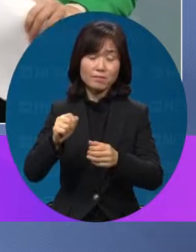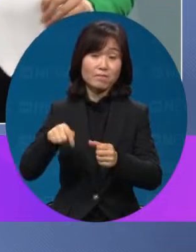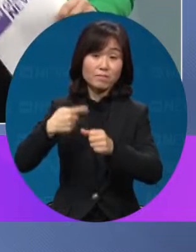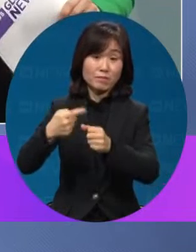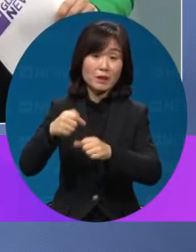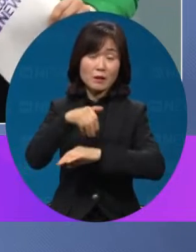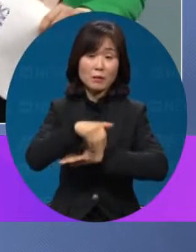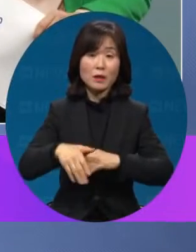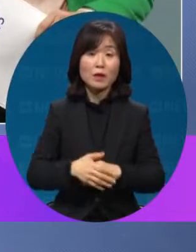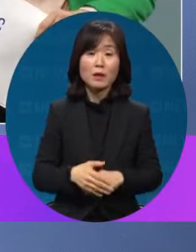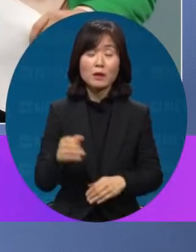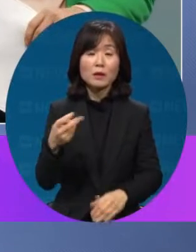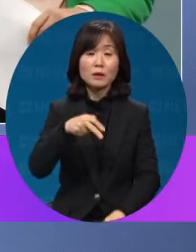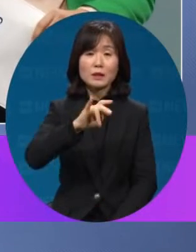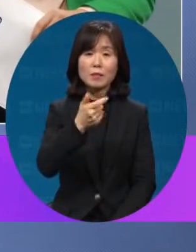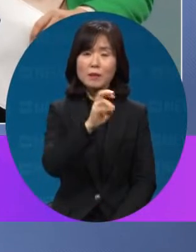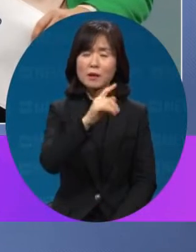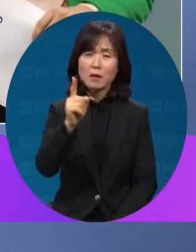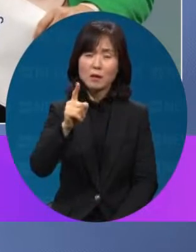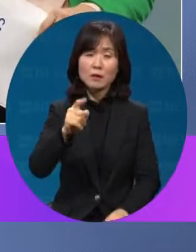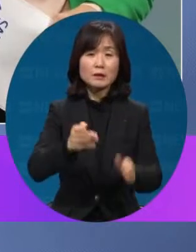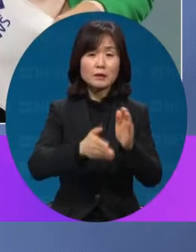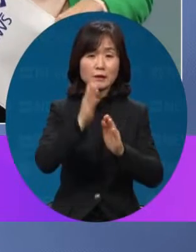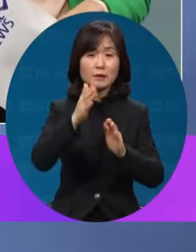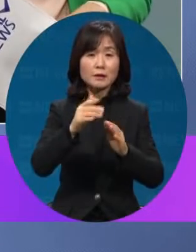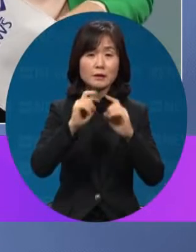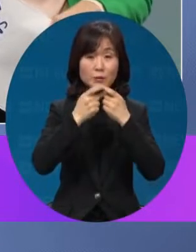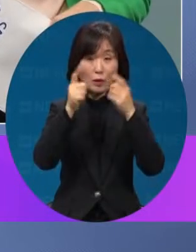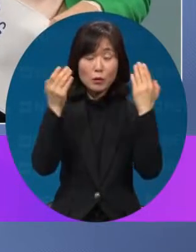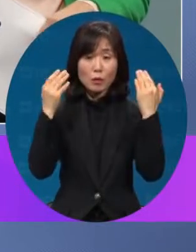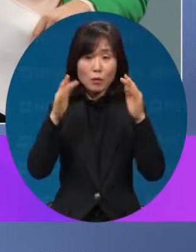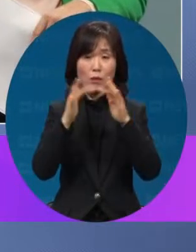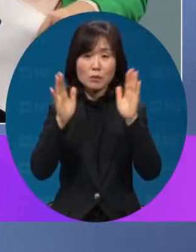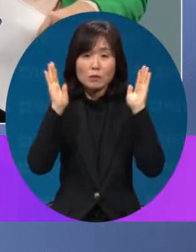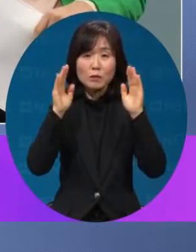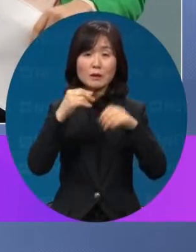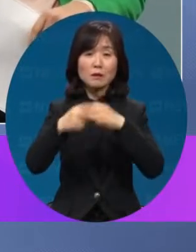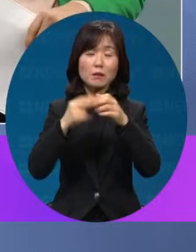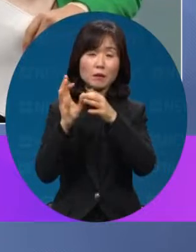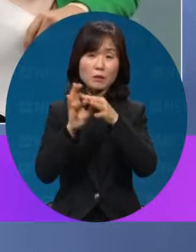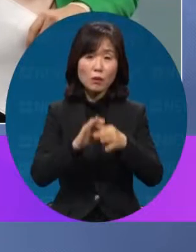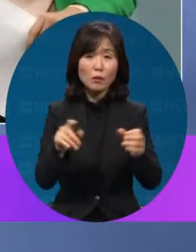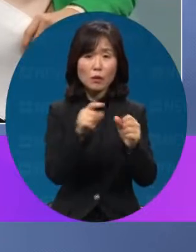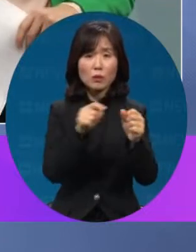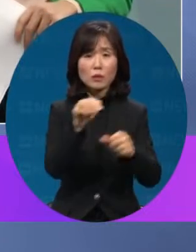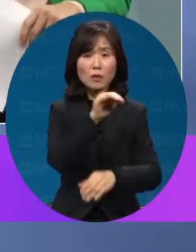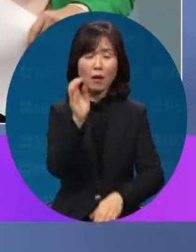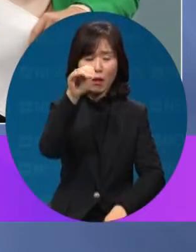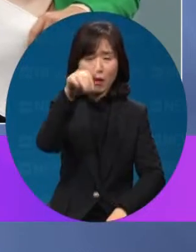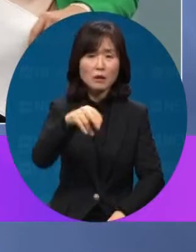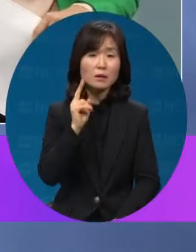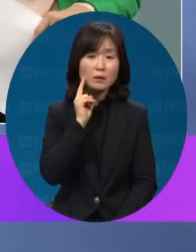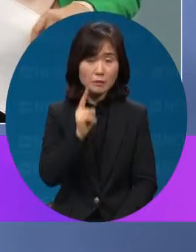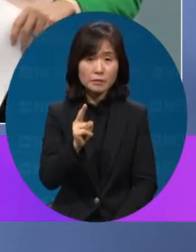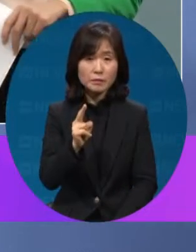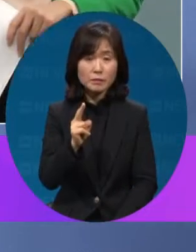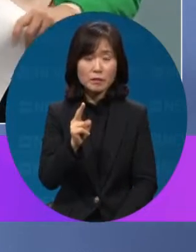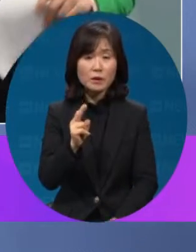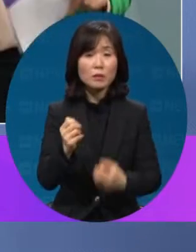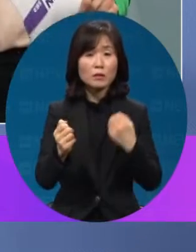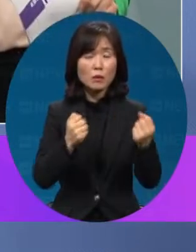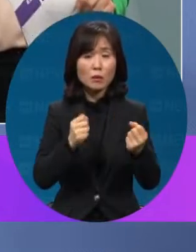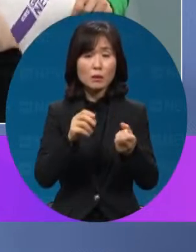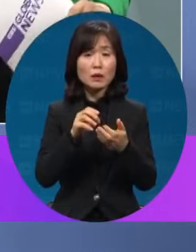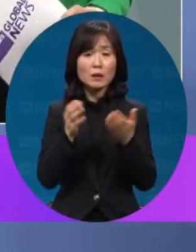한 사립대 학생들은 온라인 수업이 2년째 계속되면서 교육의 질이 심각하게 떨어지고 있다면서